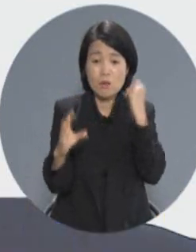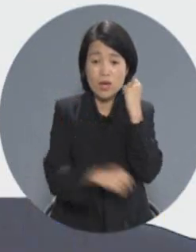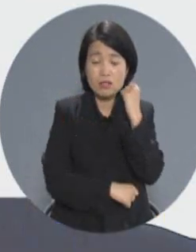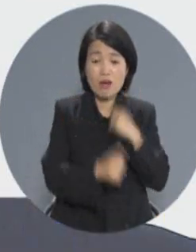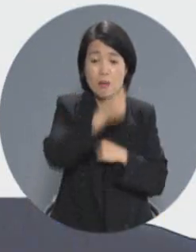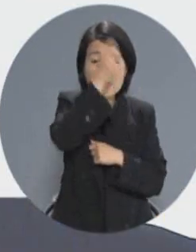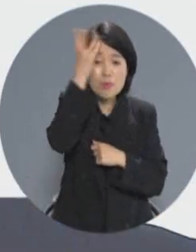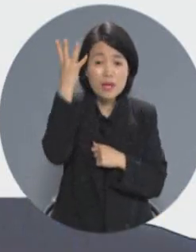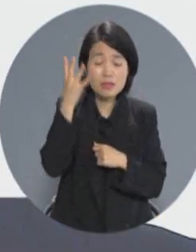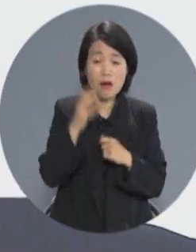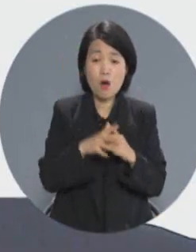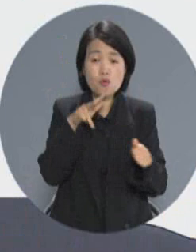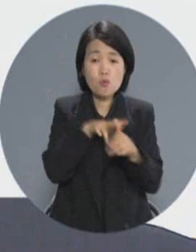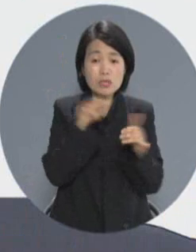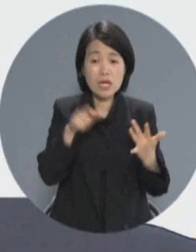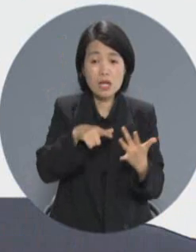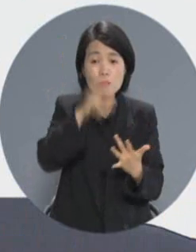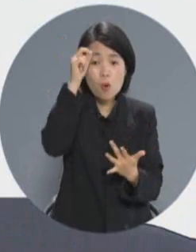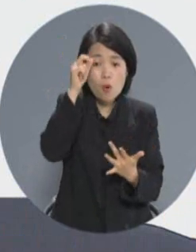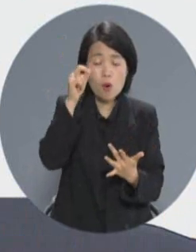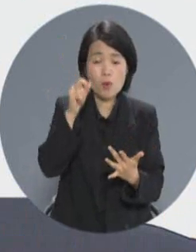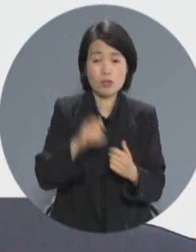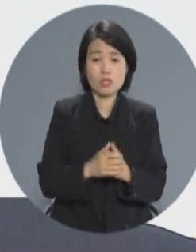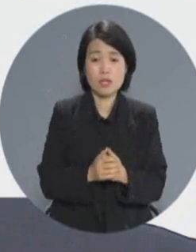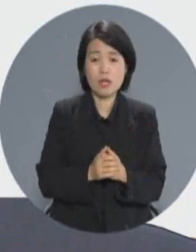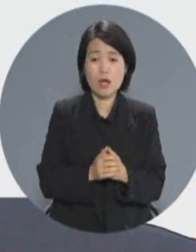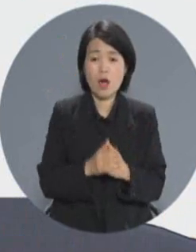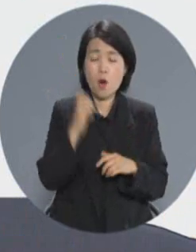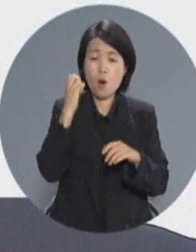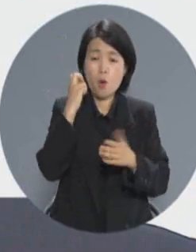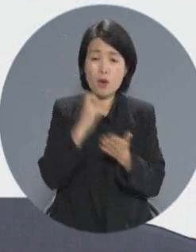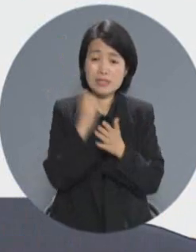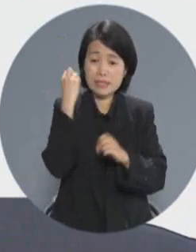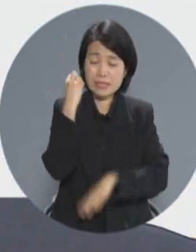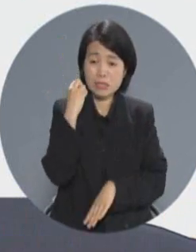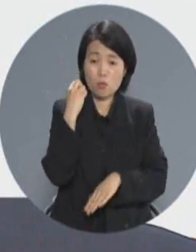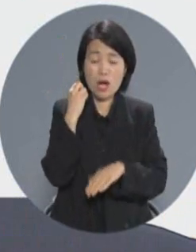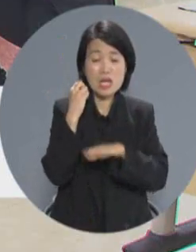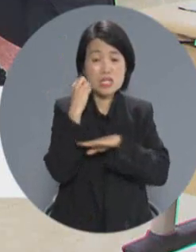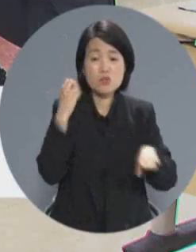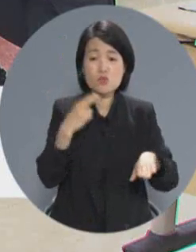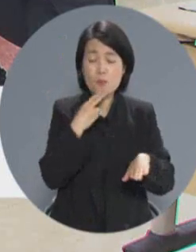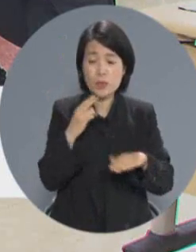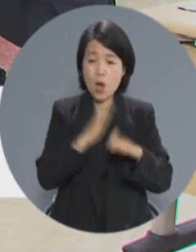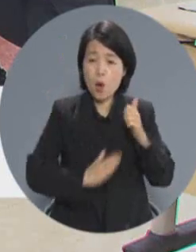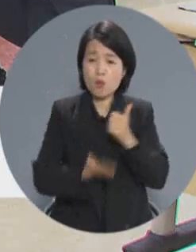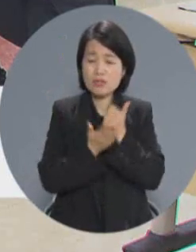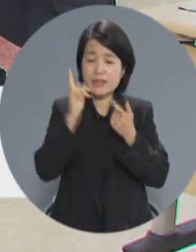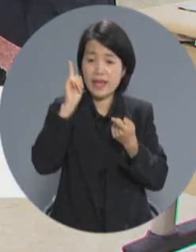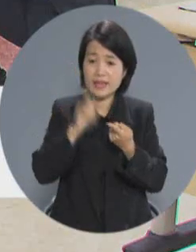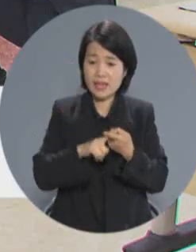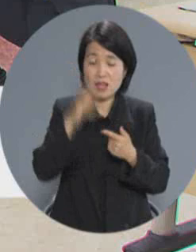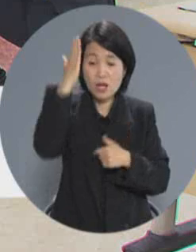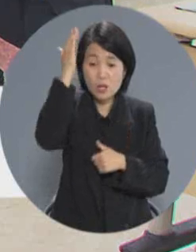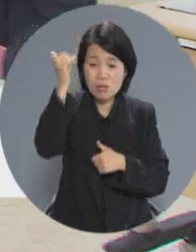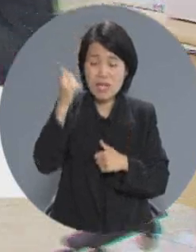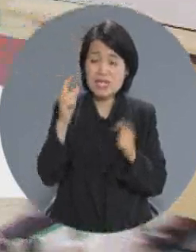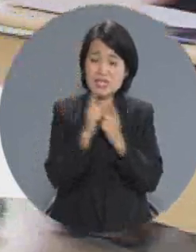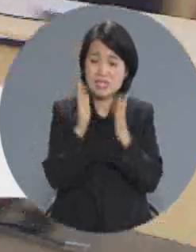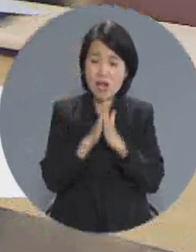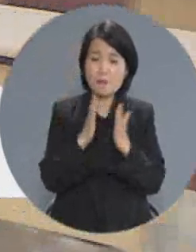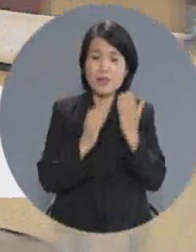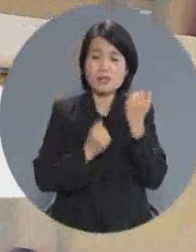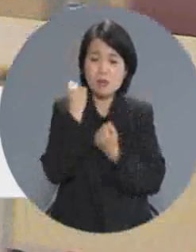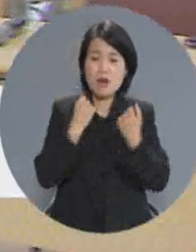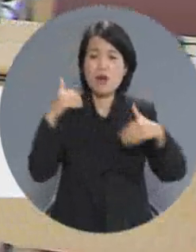있는 인사들이 경선 후보로 선정됐다며 원칙과 기준도 없는 공천에 대해 지역위원장인 소병철 의원이 직접